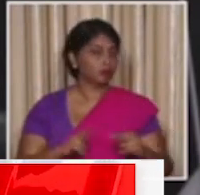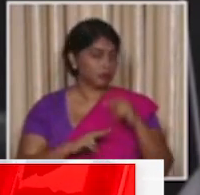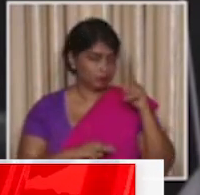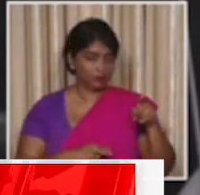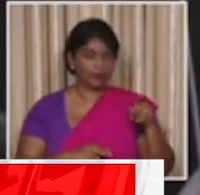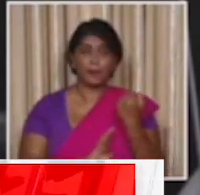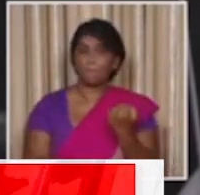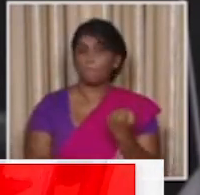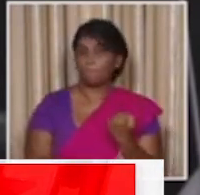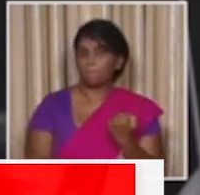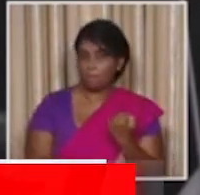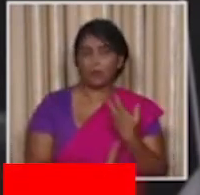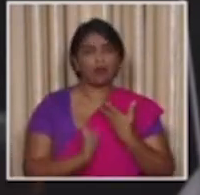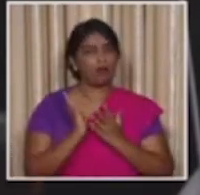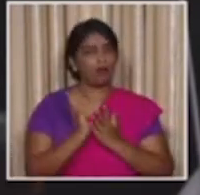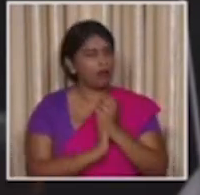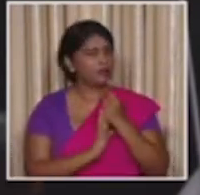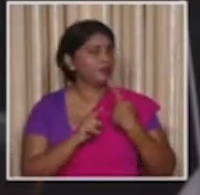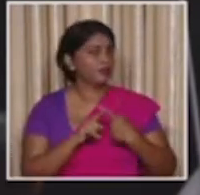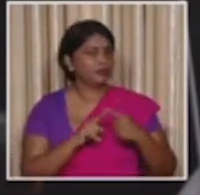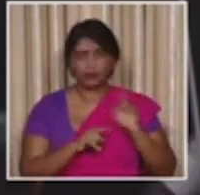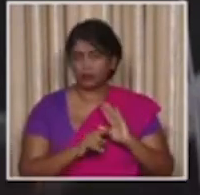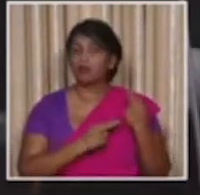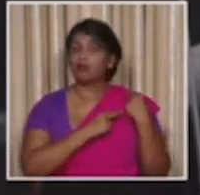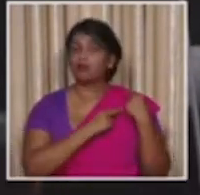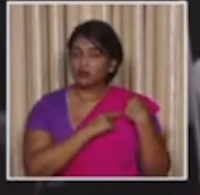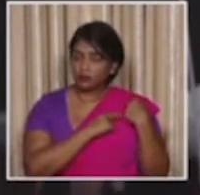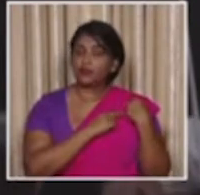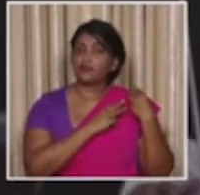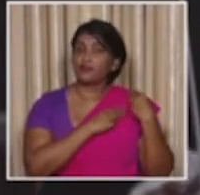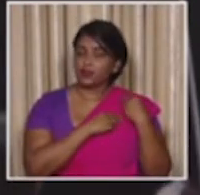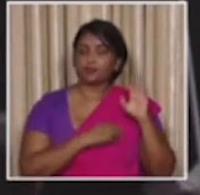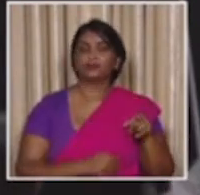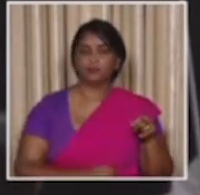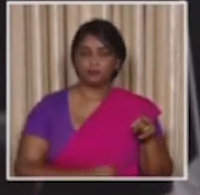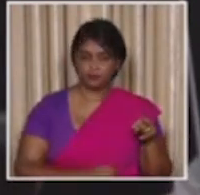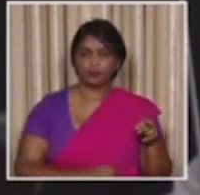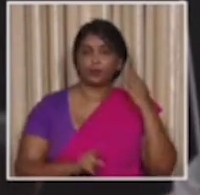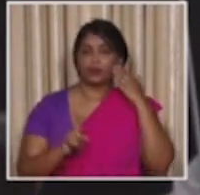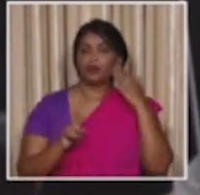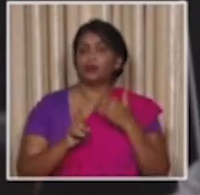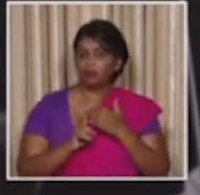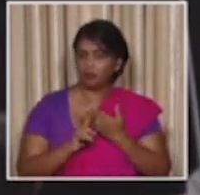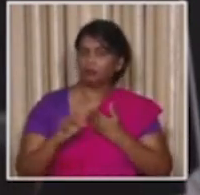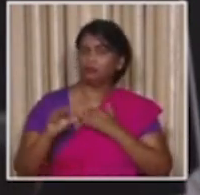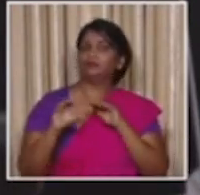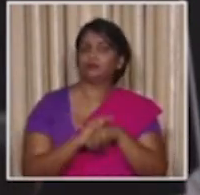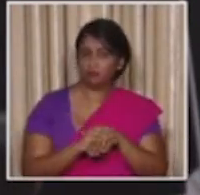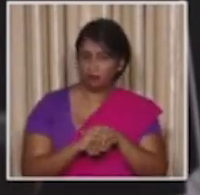ශ්‍රේෂ්ඨාධිකරණයට බලයක් අයිතියක් පමණක් නෙමෙයි යුතුකමක් වගකීමක් තියෙනවා. ඒ සම්බන්ධයෙන් මැදහත්